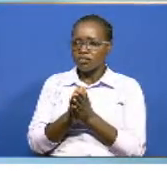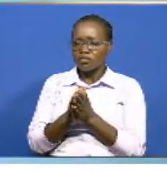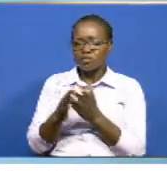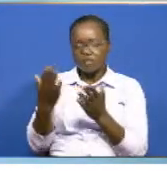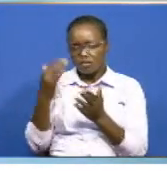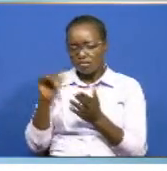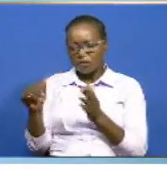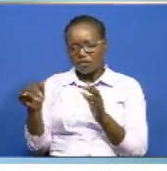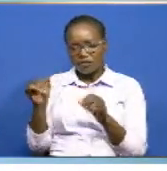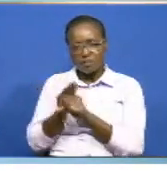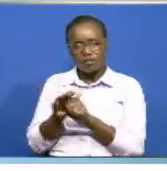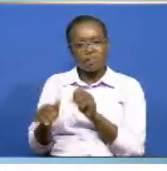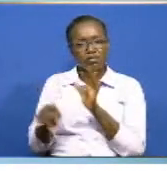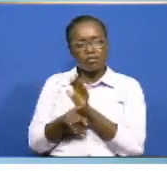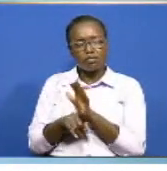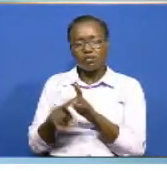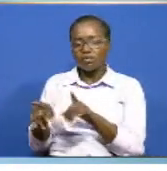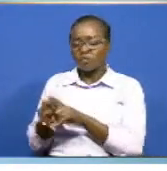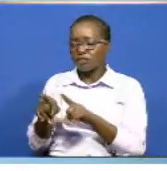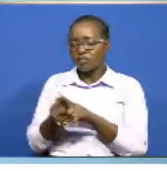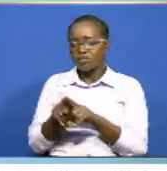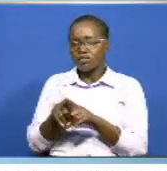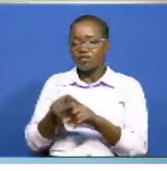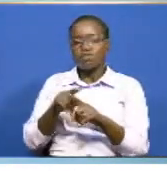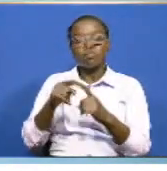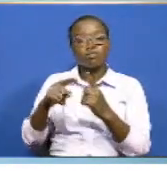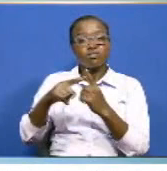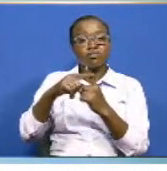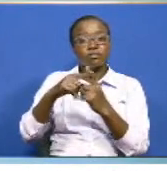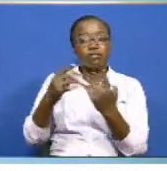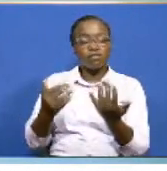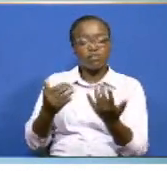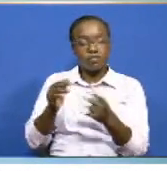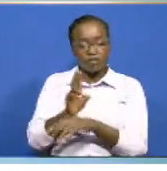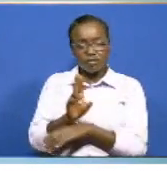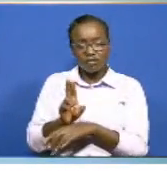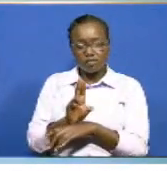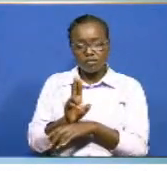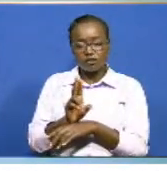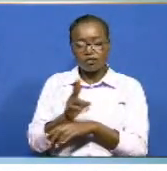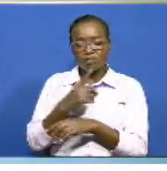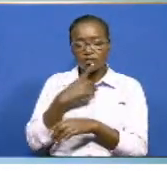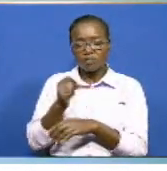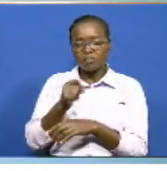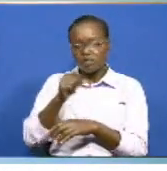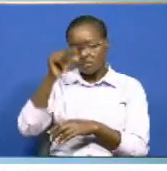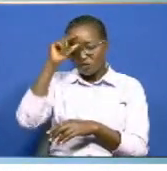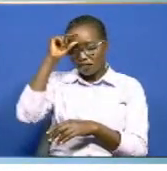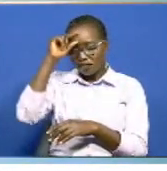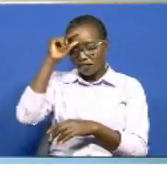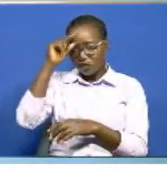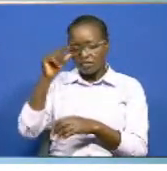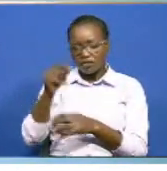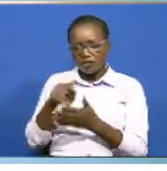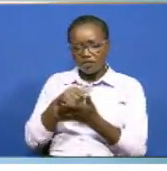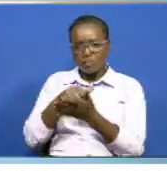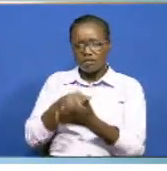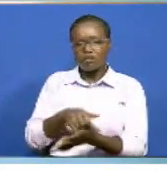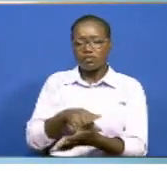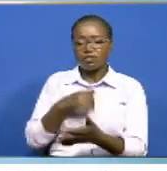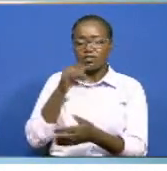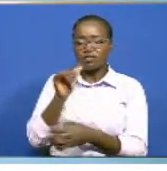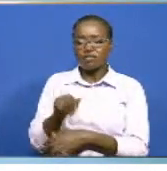katika utumizi na labda tuko na mazuri katika utumizi. So mimi ningeonelea serikali ingetilia mkazo zaidi ili tukue